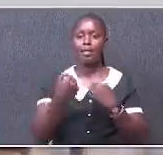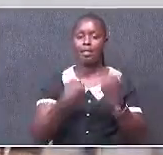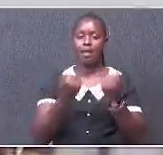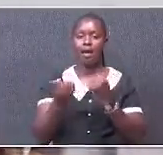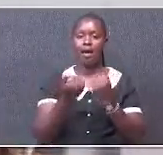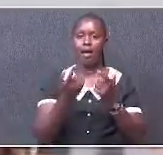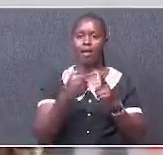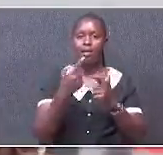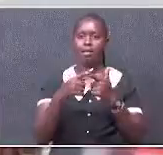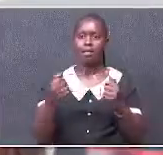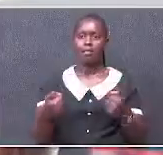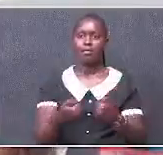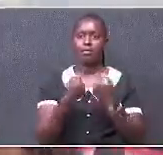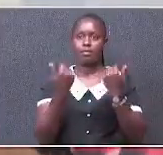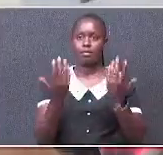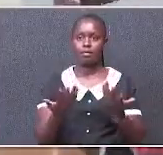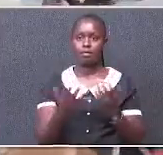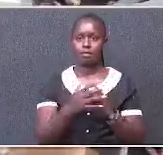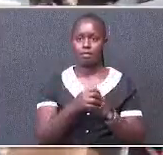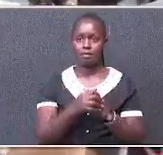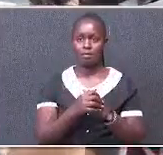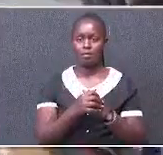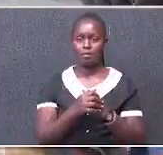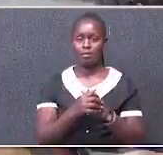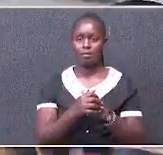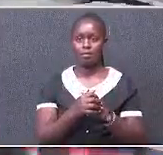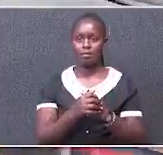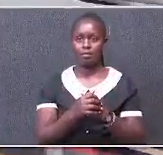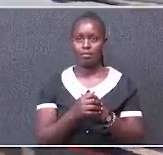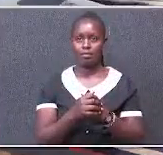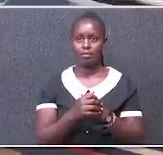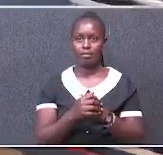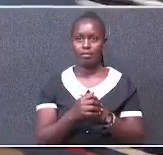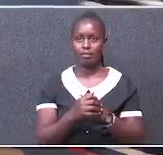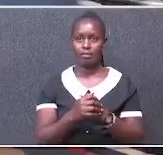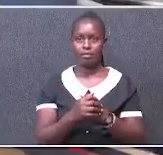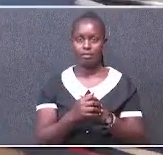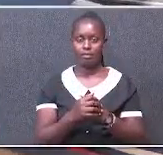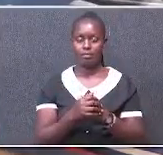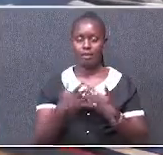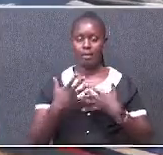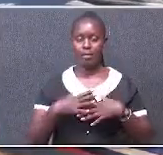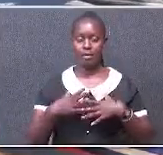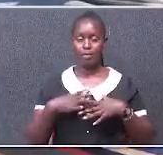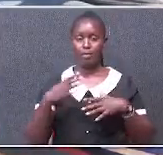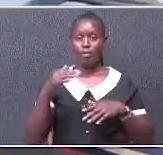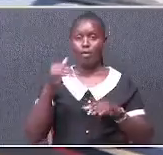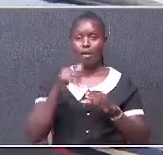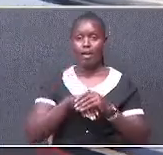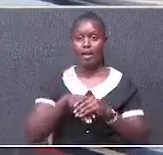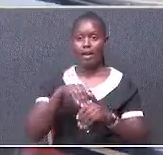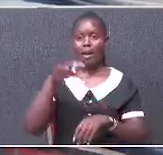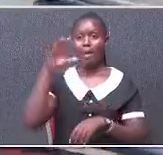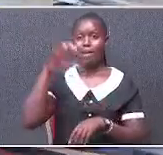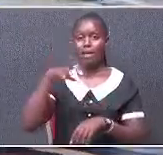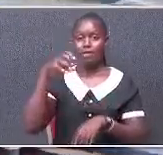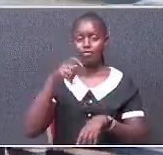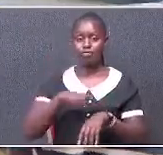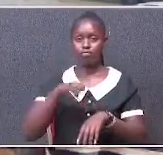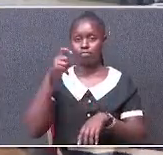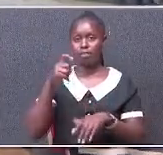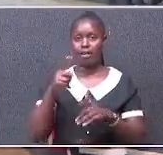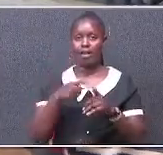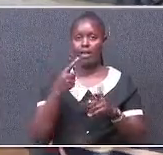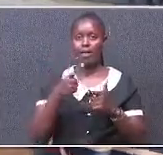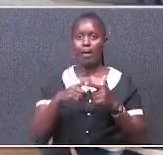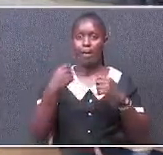ikagongana. Wamegongwa na hiyo gari. Watu walikuwa kwa Nissan, mwenye mboda kugongwa, na